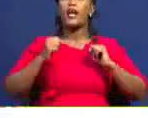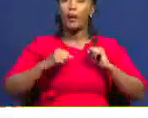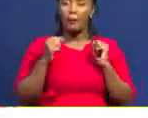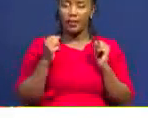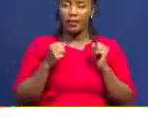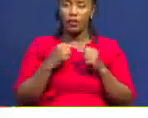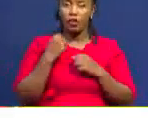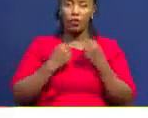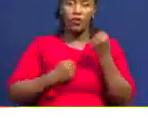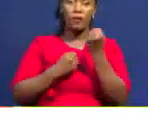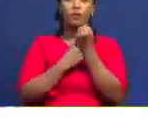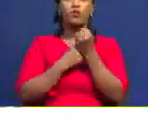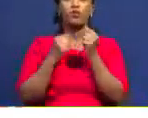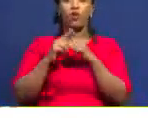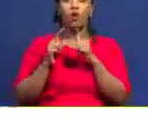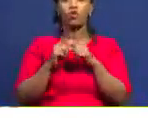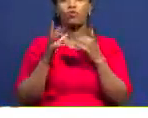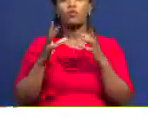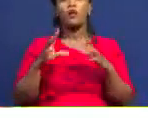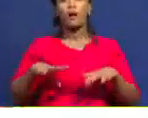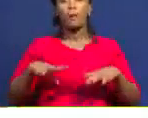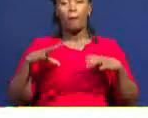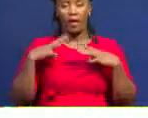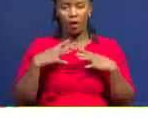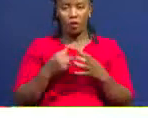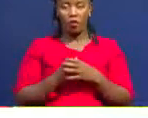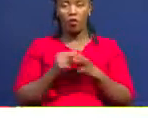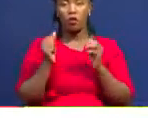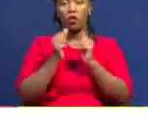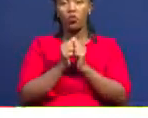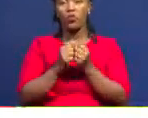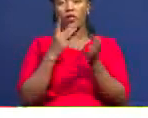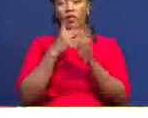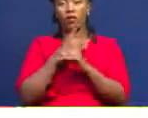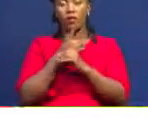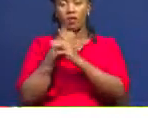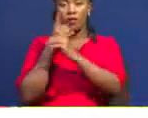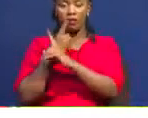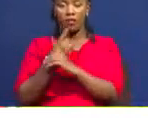support and to be proudly partner with such an